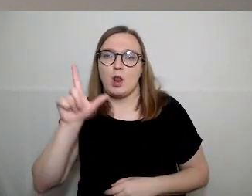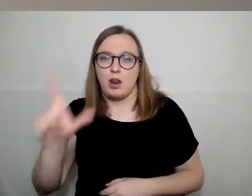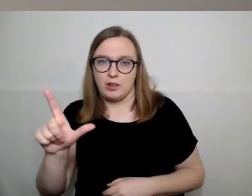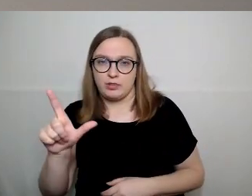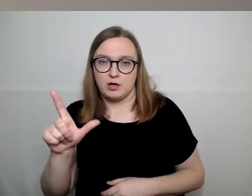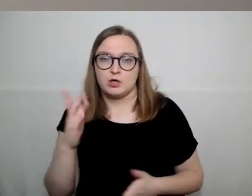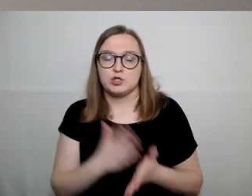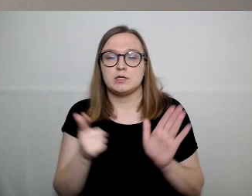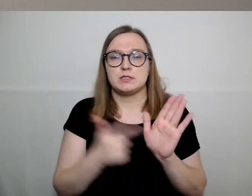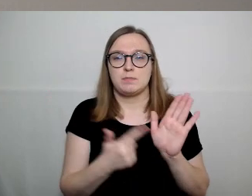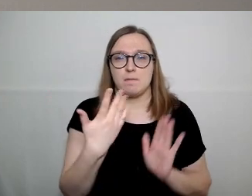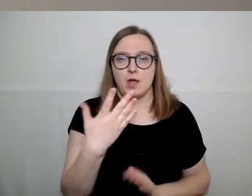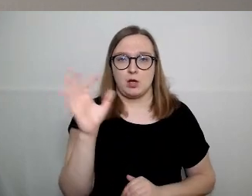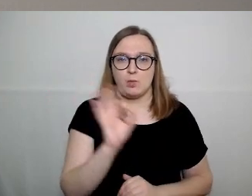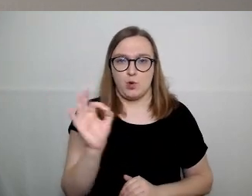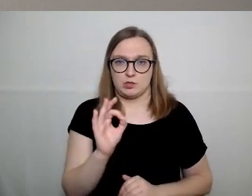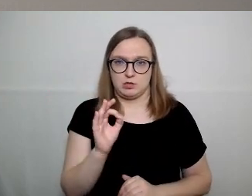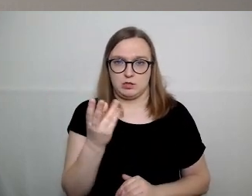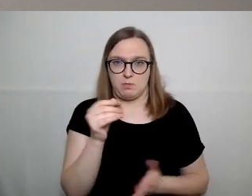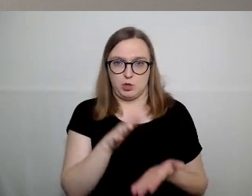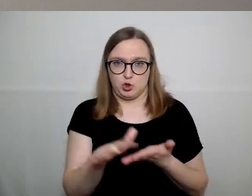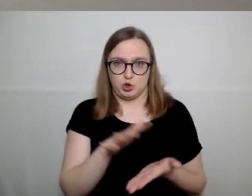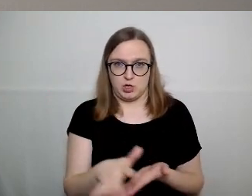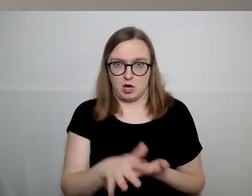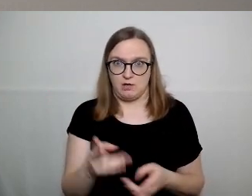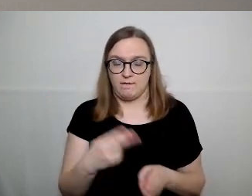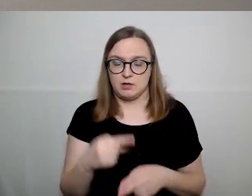75% sąnaudų. Ir iš karto man buvo aišku, kad